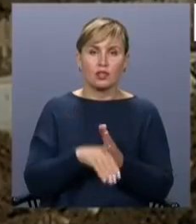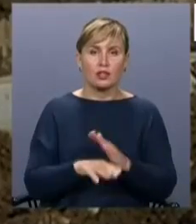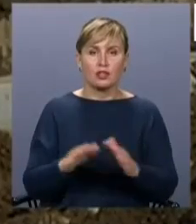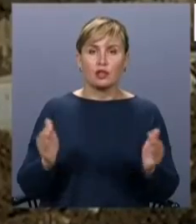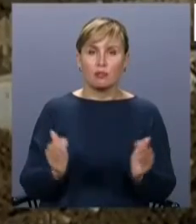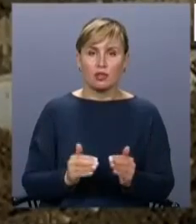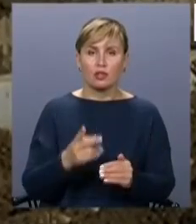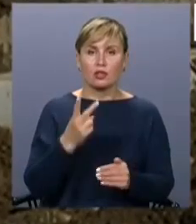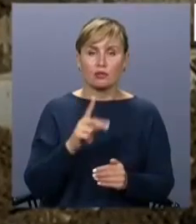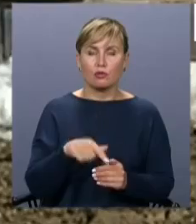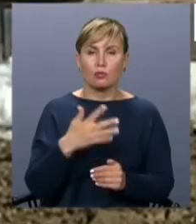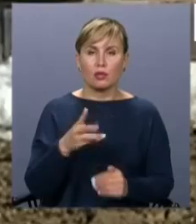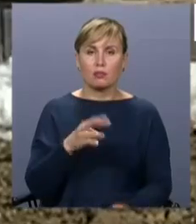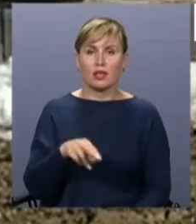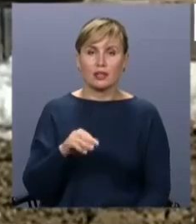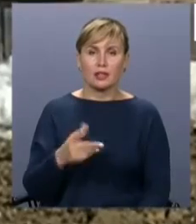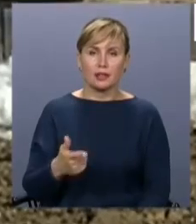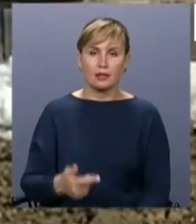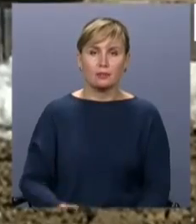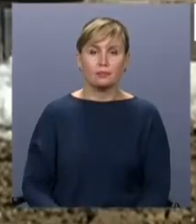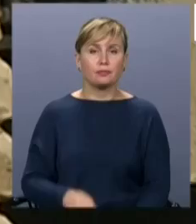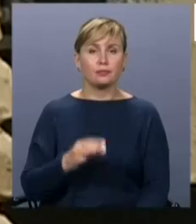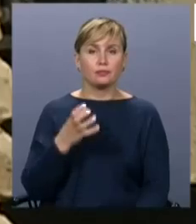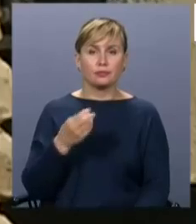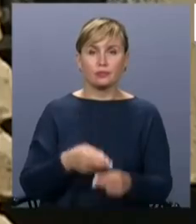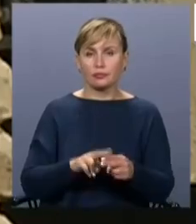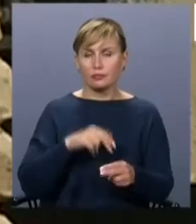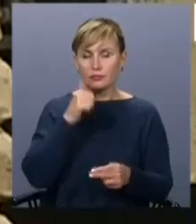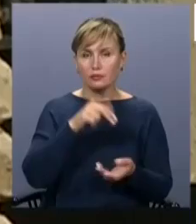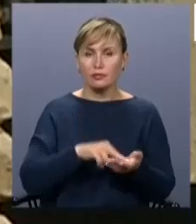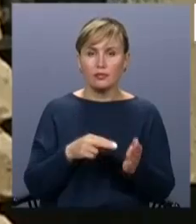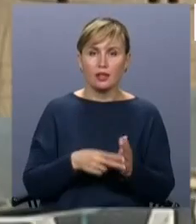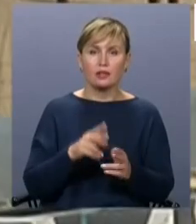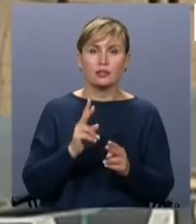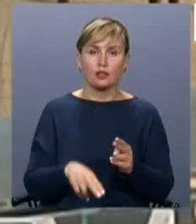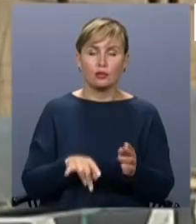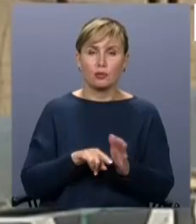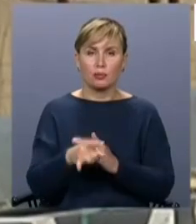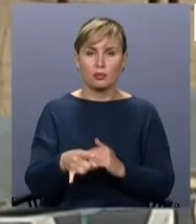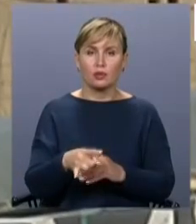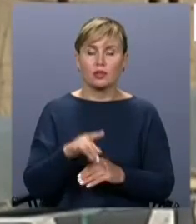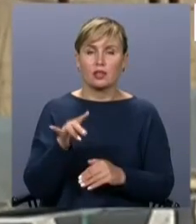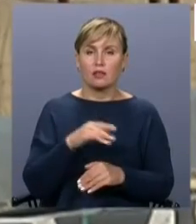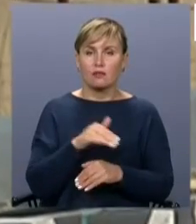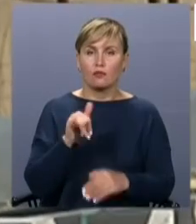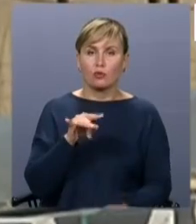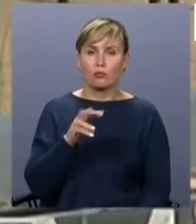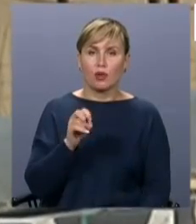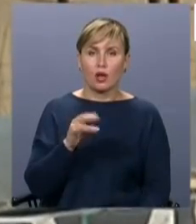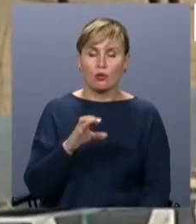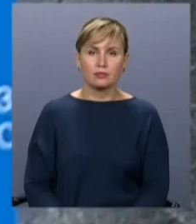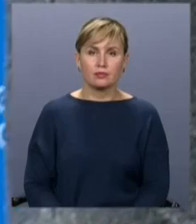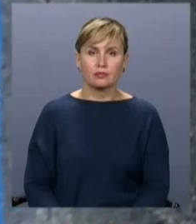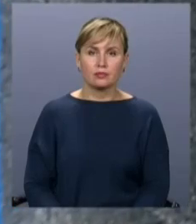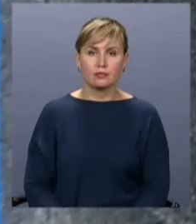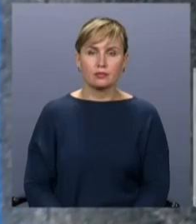менее 2,5 миллиардов тенге. Кроме того, в этом году планируют закончить пробивку проспекта Назарбаева до улицы Жансугурова.